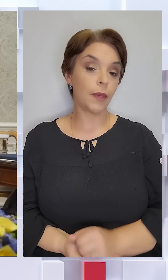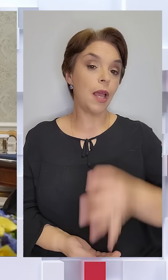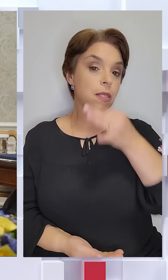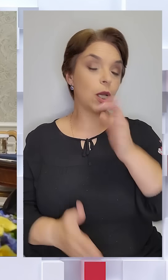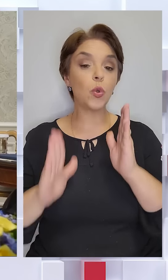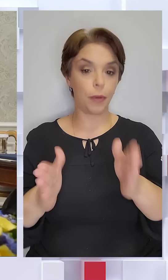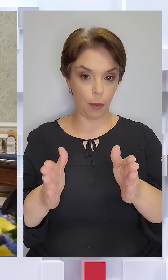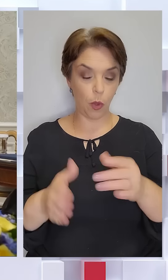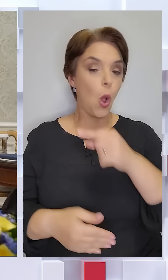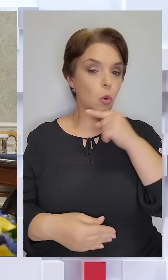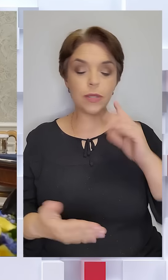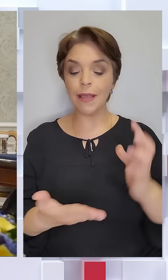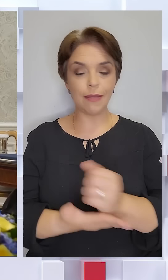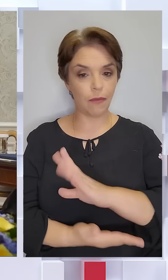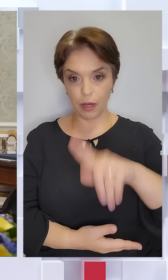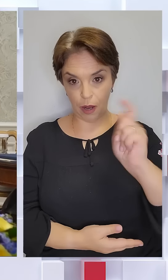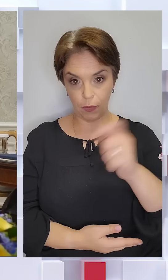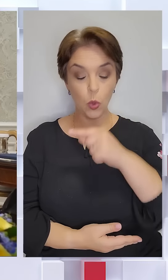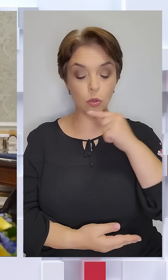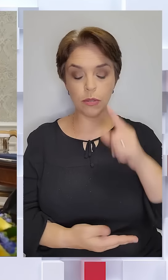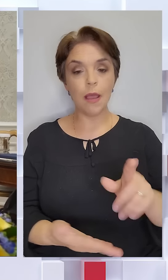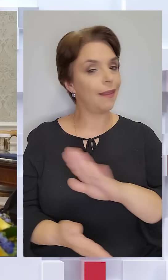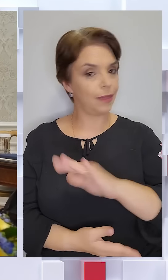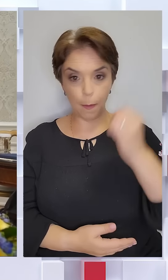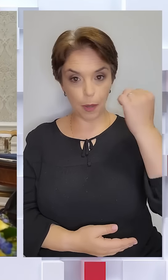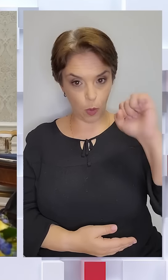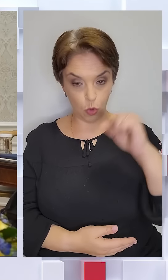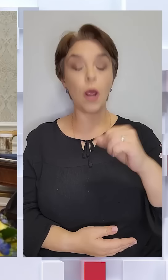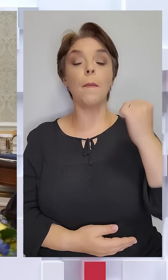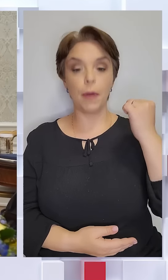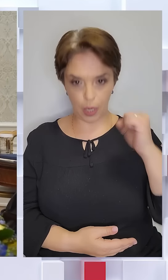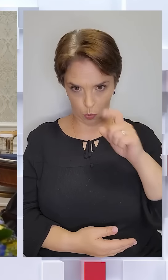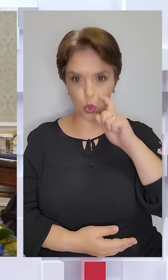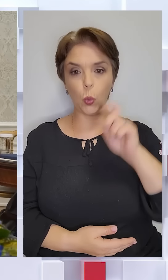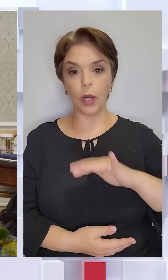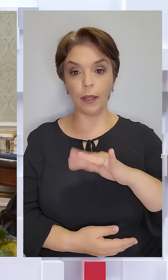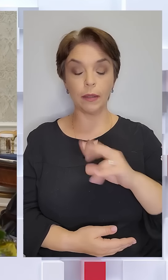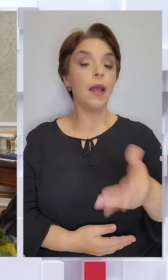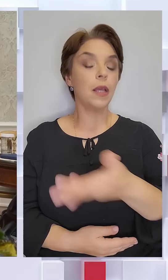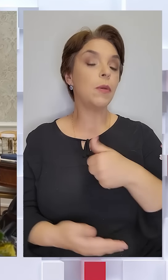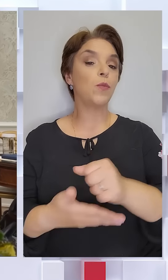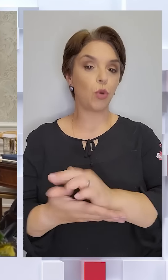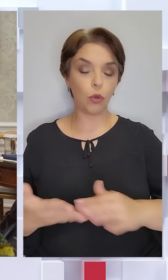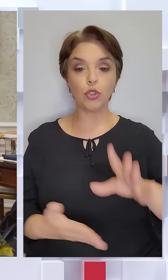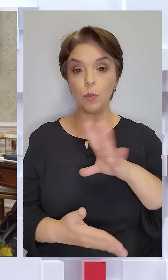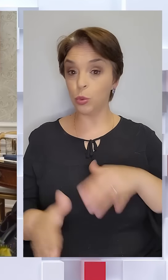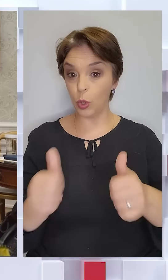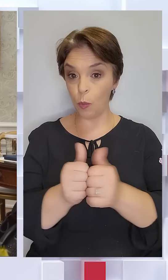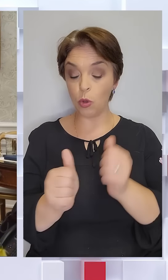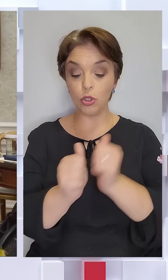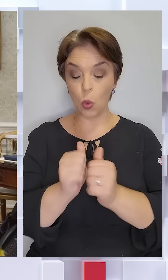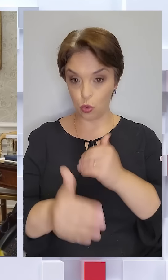Скажу прямо, Росія не виграє війну, Росія не переможе, переможе Україна. І ми продовжимо бути поруч